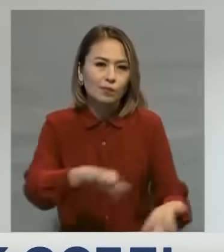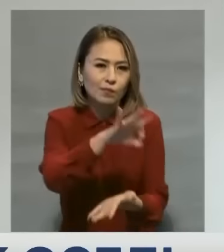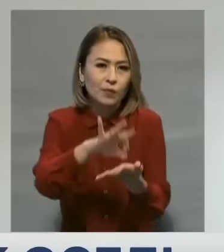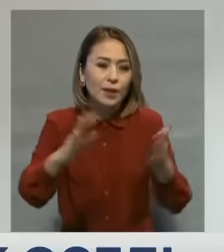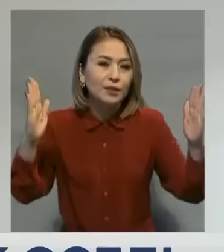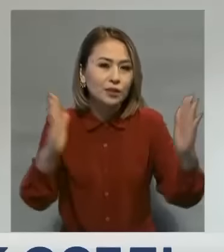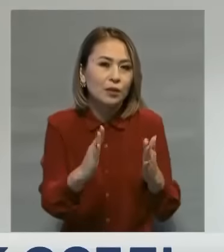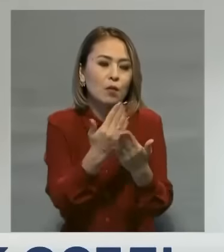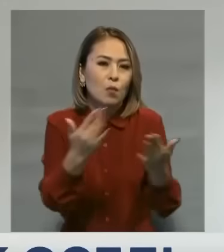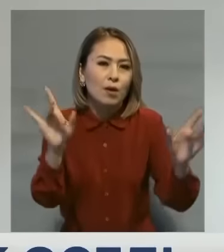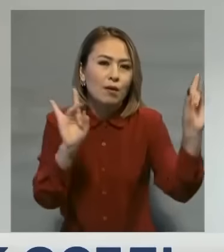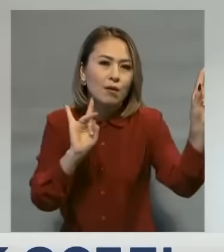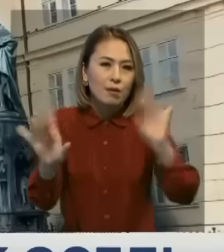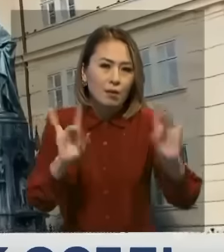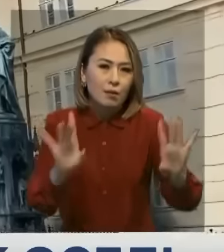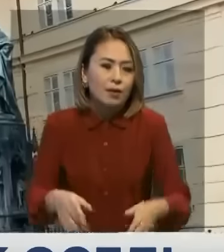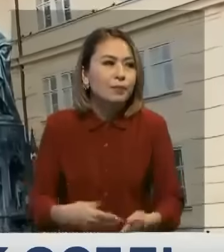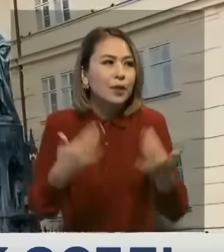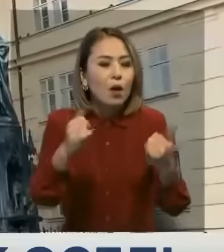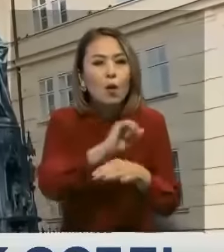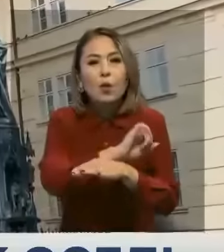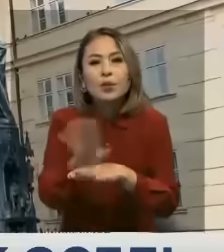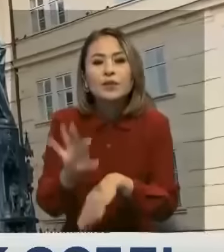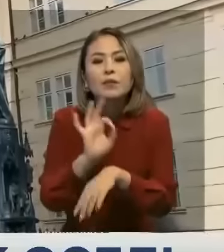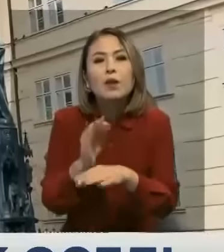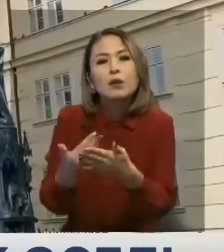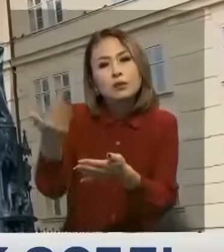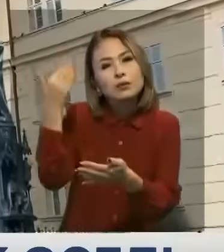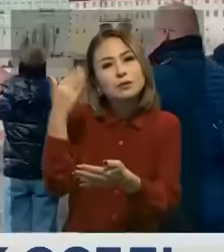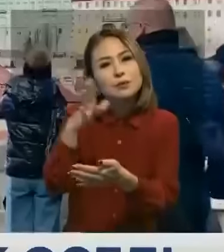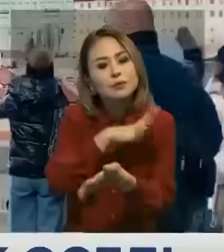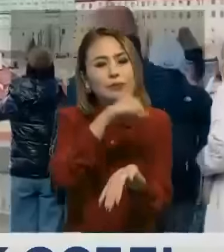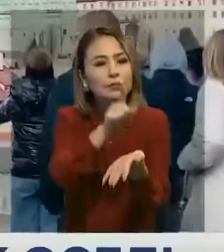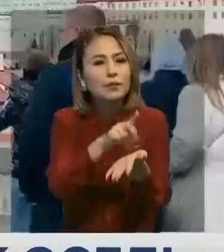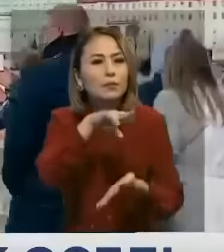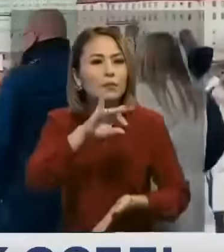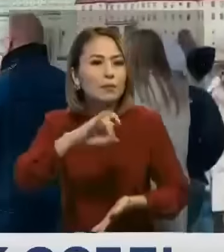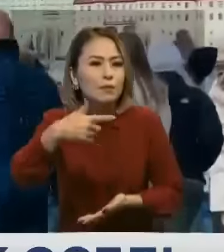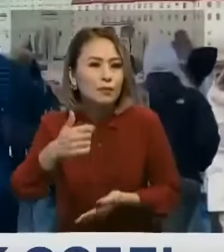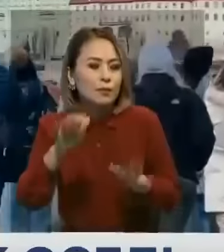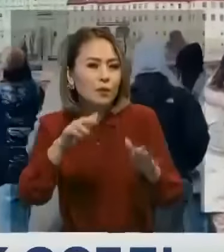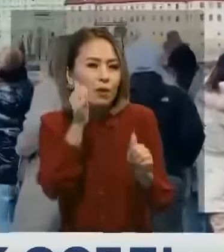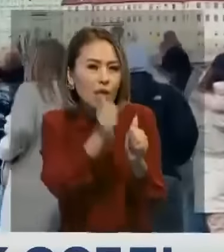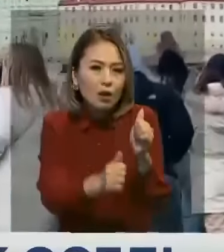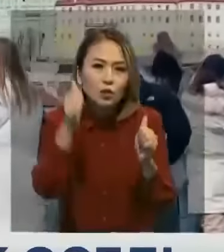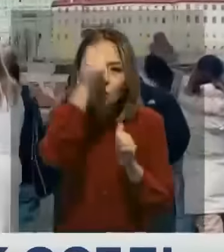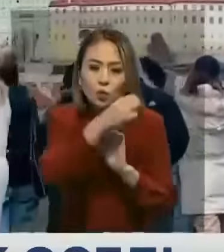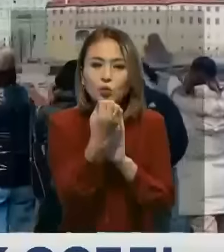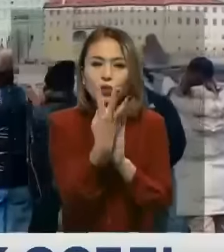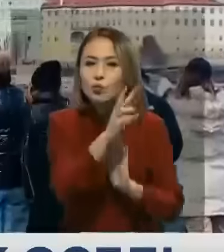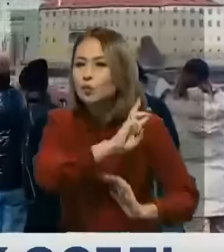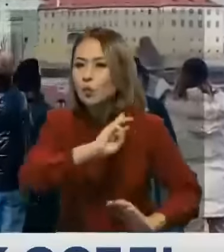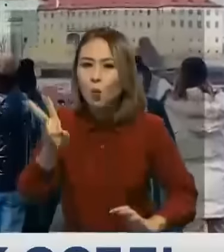Шағын бөлігі жарнамаға бағытталады. Коронавирус індетіне дейін туристерге салық Прага қазынасына жыл сайын 14 миллион